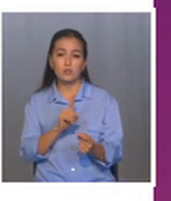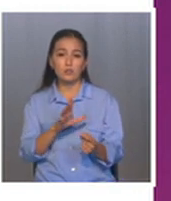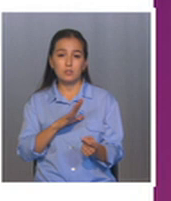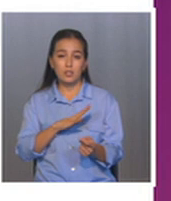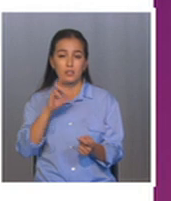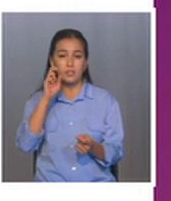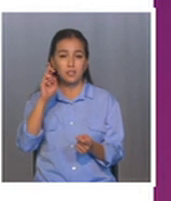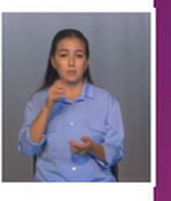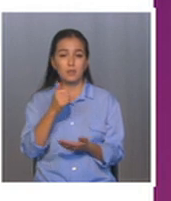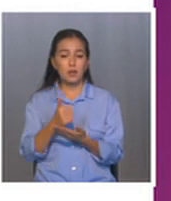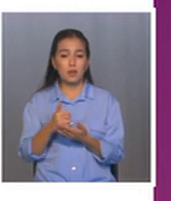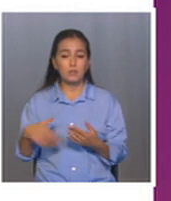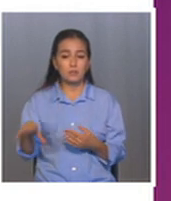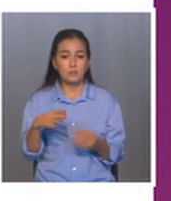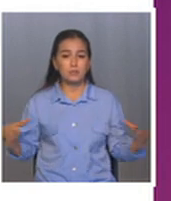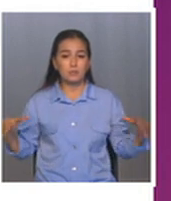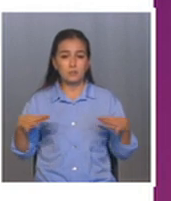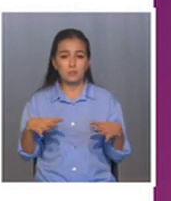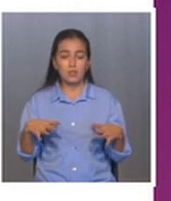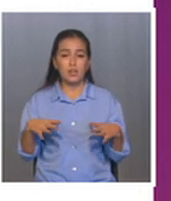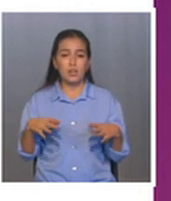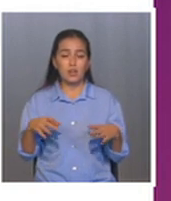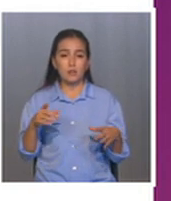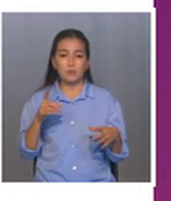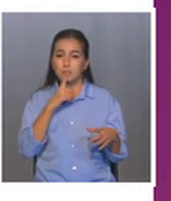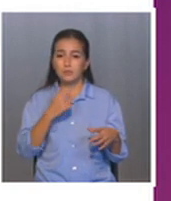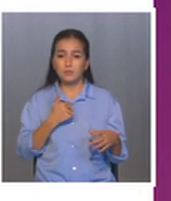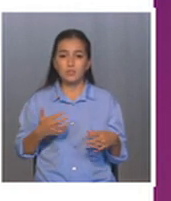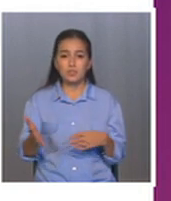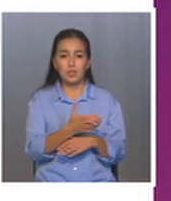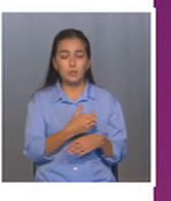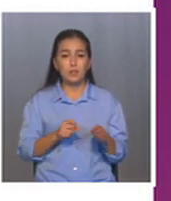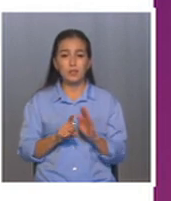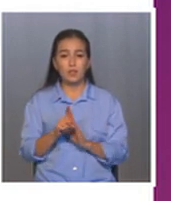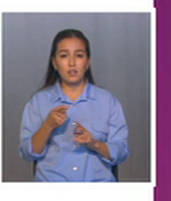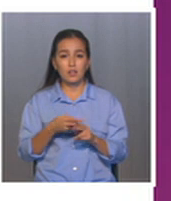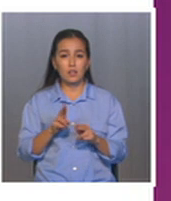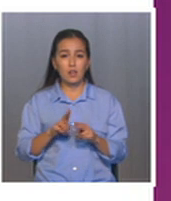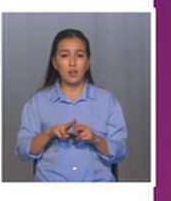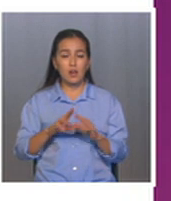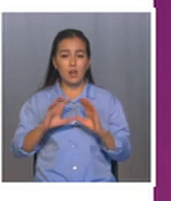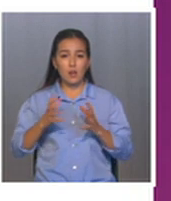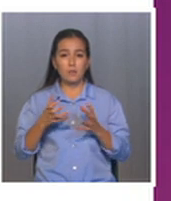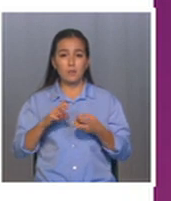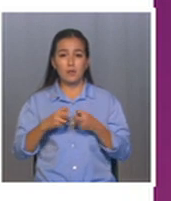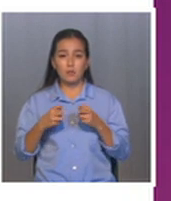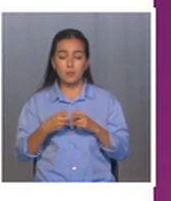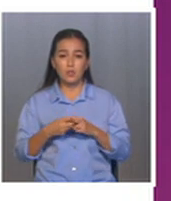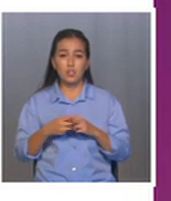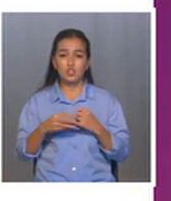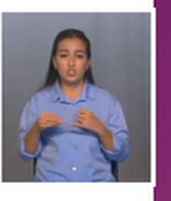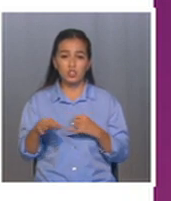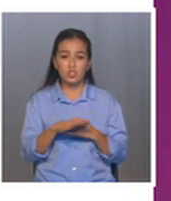елдің басын біріктіріп, қол жинайды. Шығармадағы көтерілген ғаламдық мәселе жер, ел